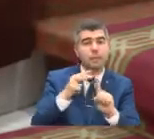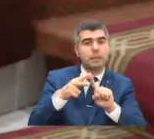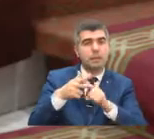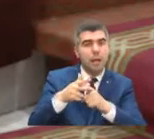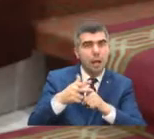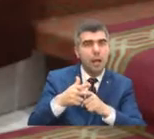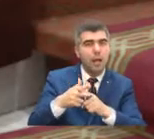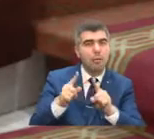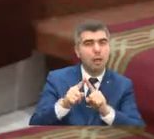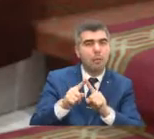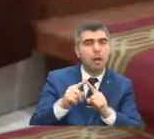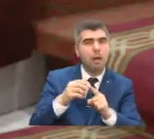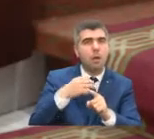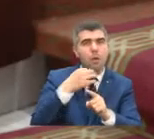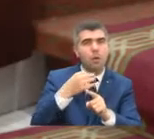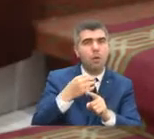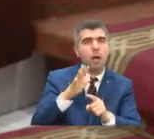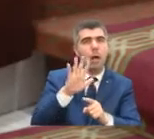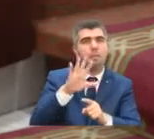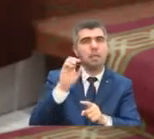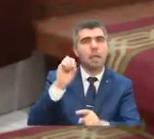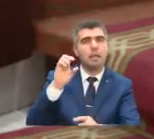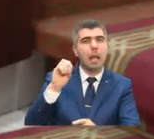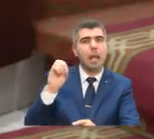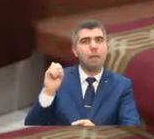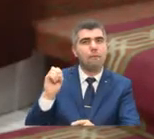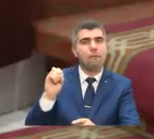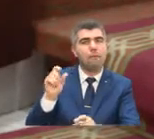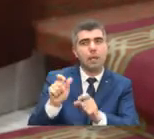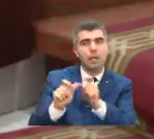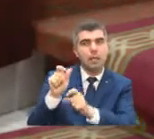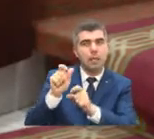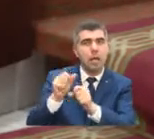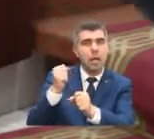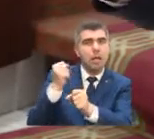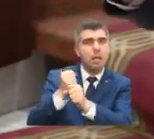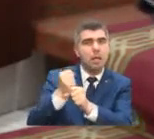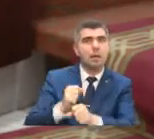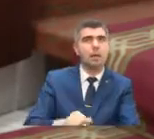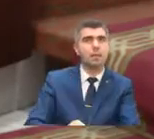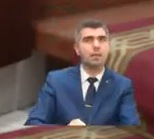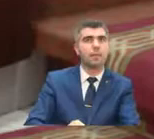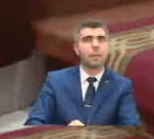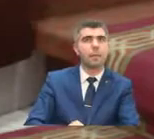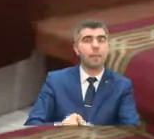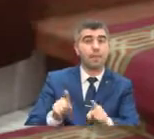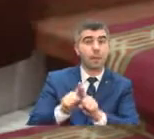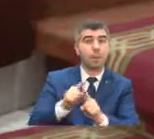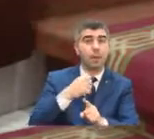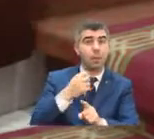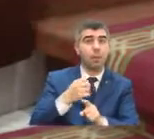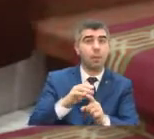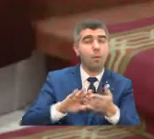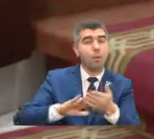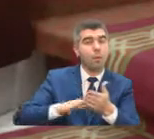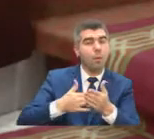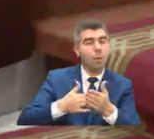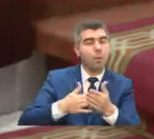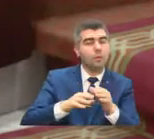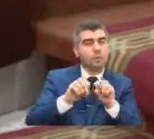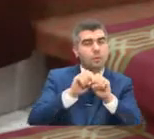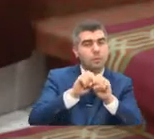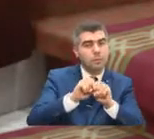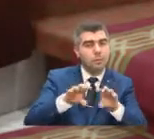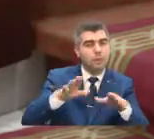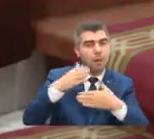القيل والقال و500 الف منصب شغل. سمعتوا نعطيكم واحد شي ارقام، لان هذا التسريع الصناعي كيعطي جميع المناطق ديال